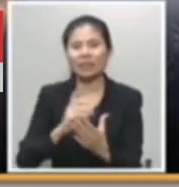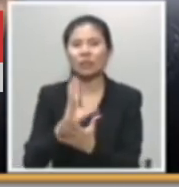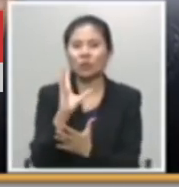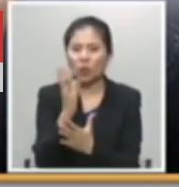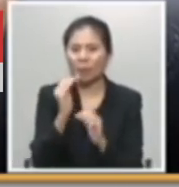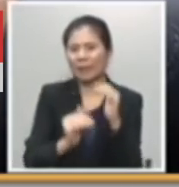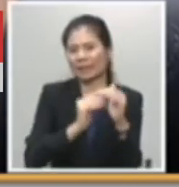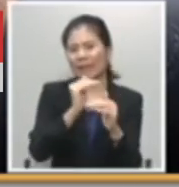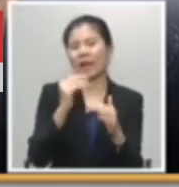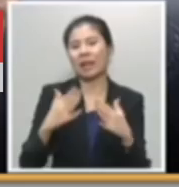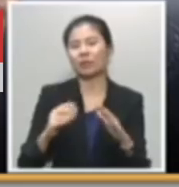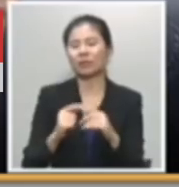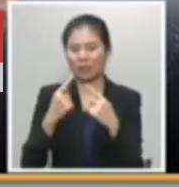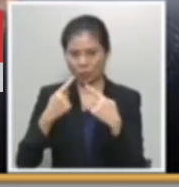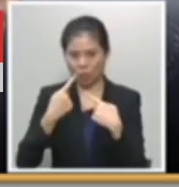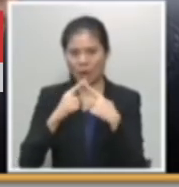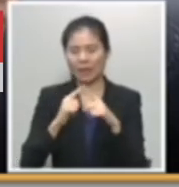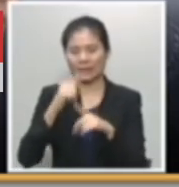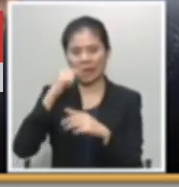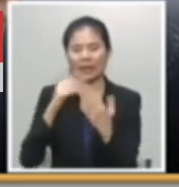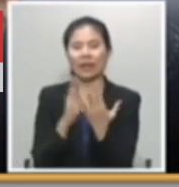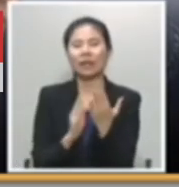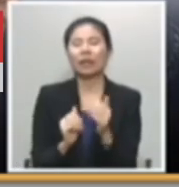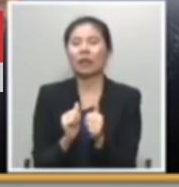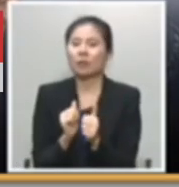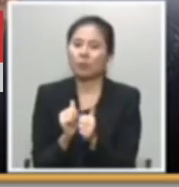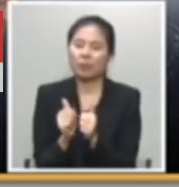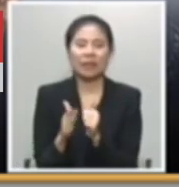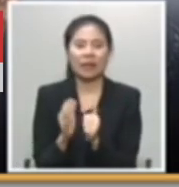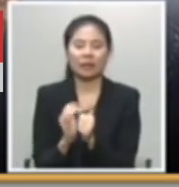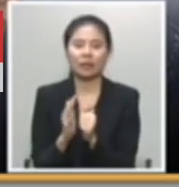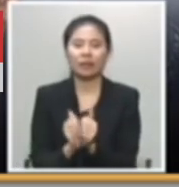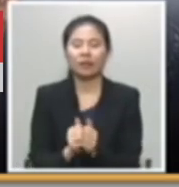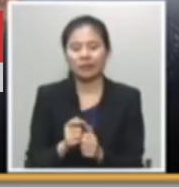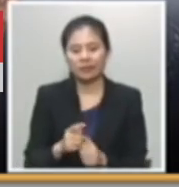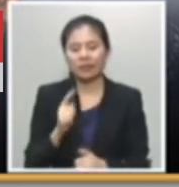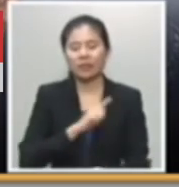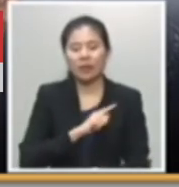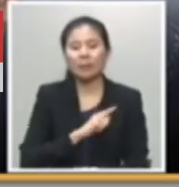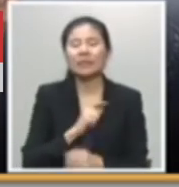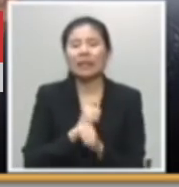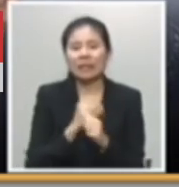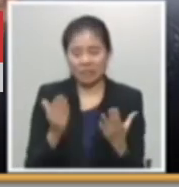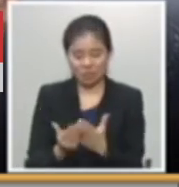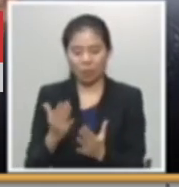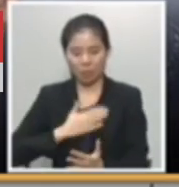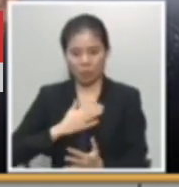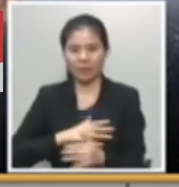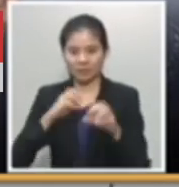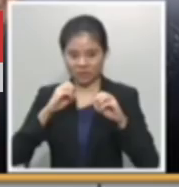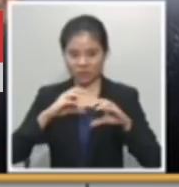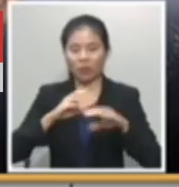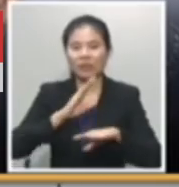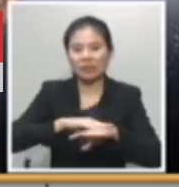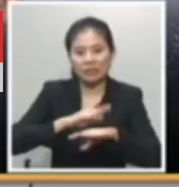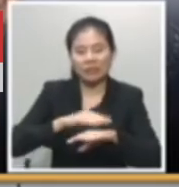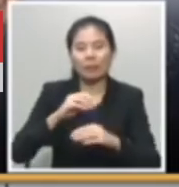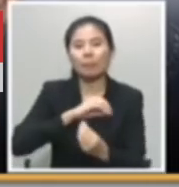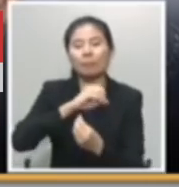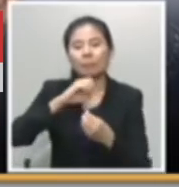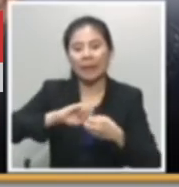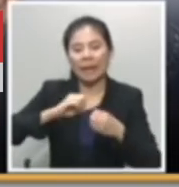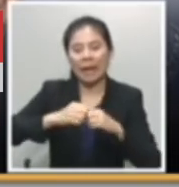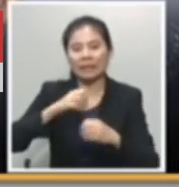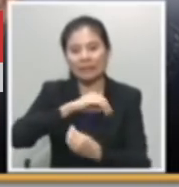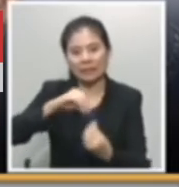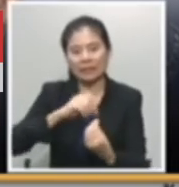มดใครจะรับผิดชอบท่านมีปัญญารับผิดชอบไหมเดี๋ยวผมจะสอนมวยให้ว่าจะแก้ปัญหาเศรษฐกิจยังไงอยากให้ท่าน